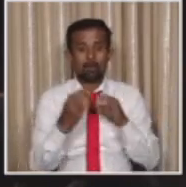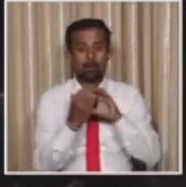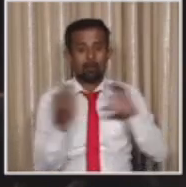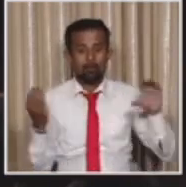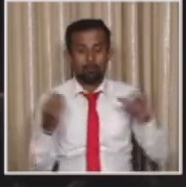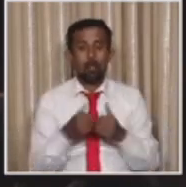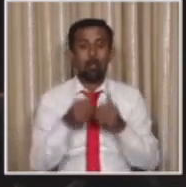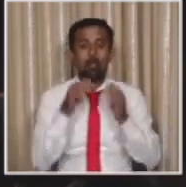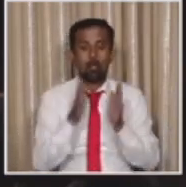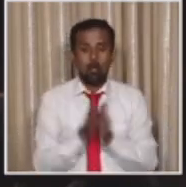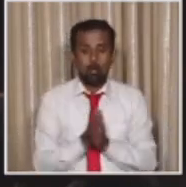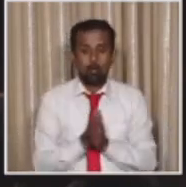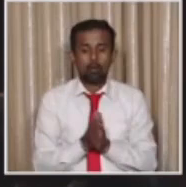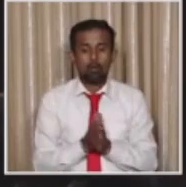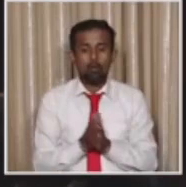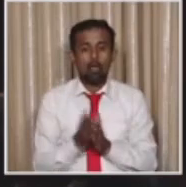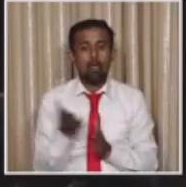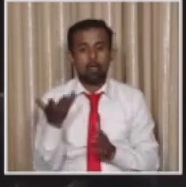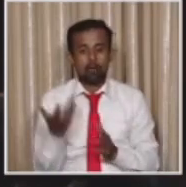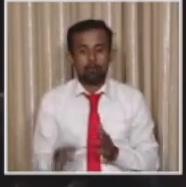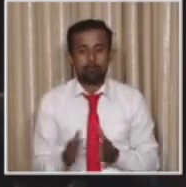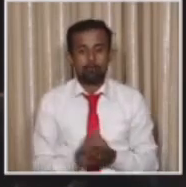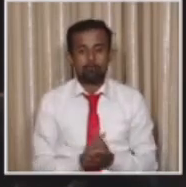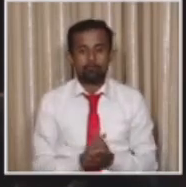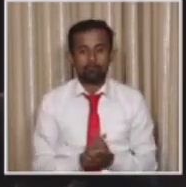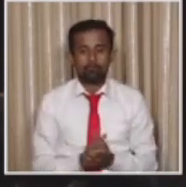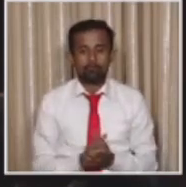මේ සියල්ලම මේකේ තිබුණා. දැන් මේ